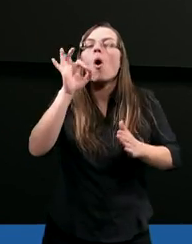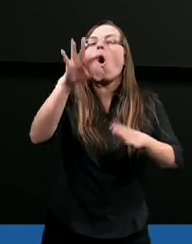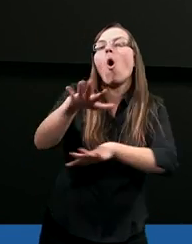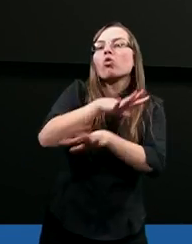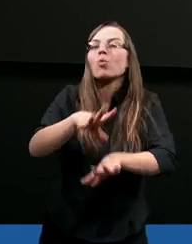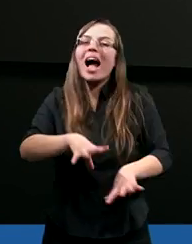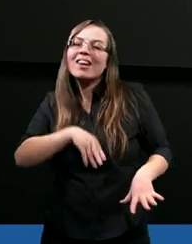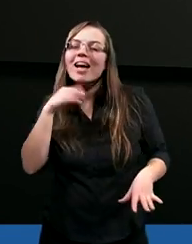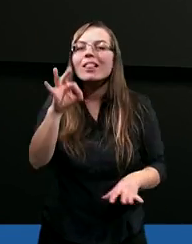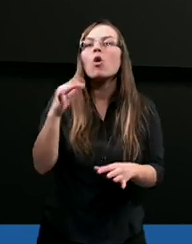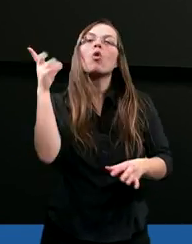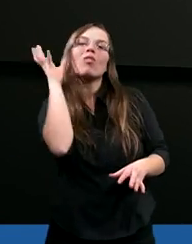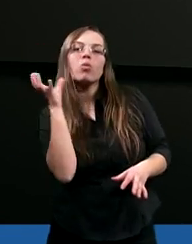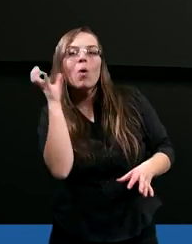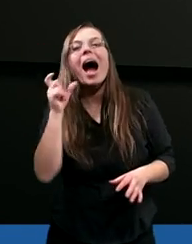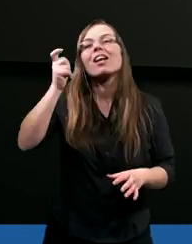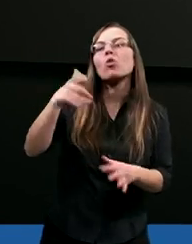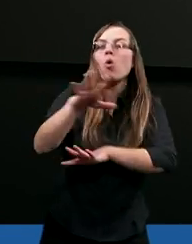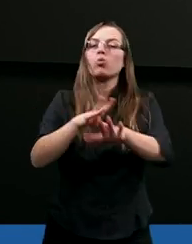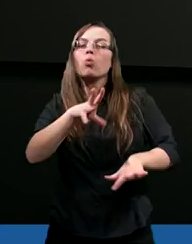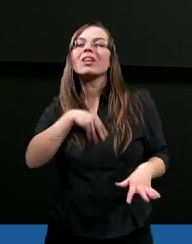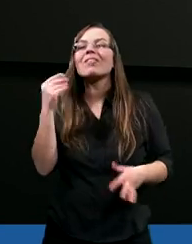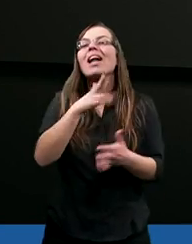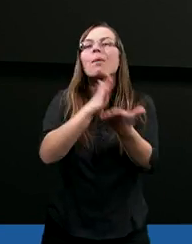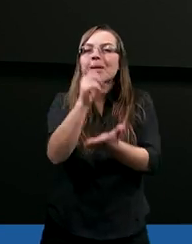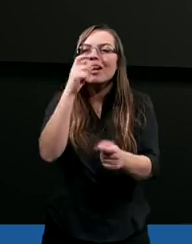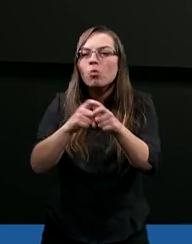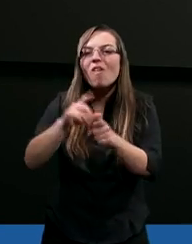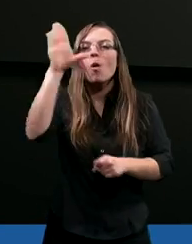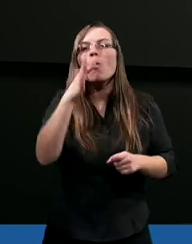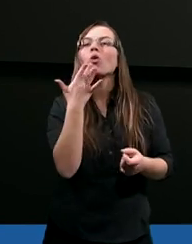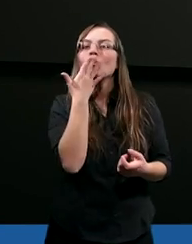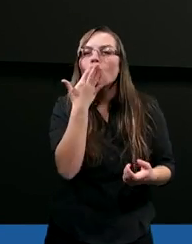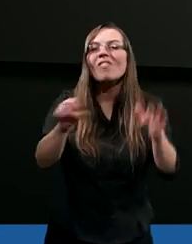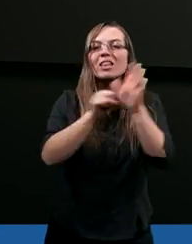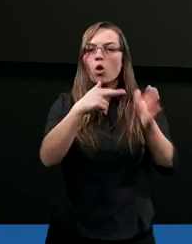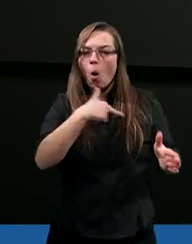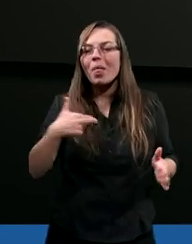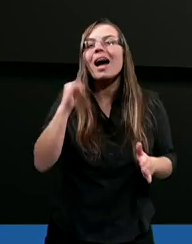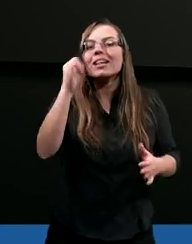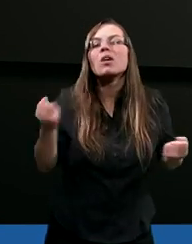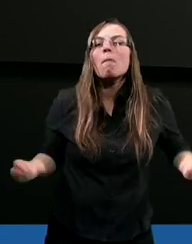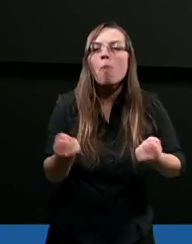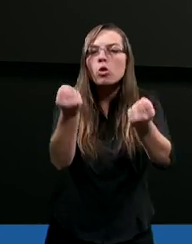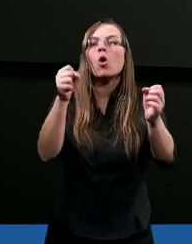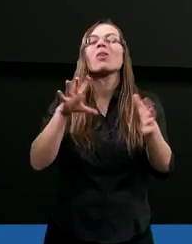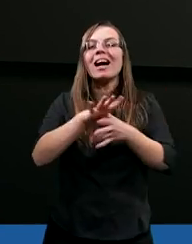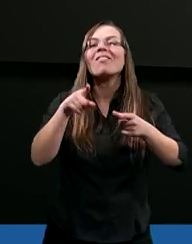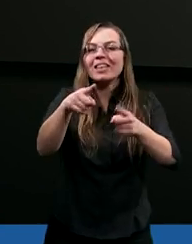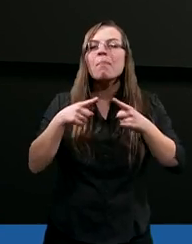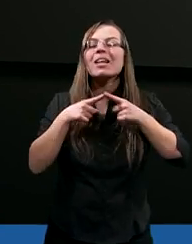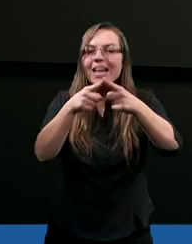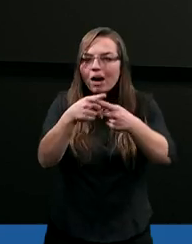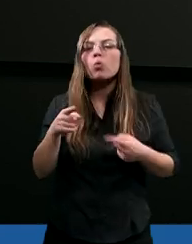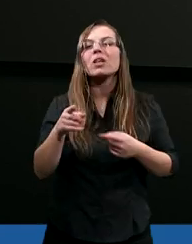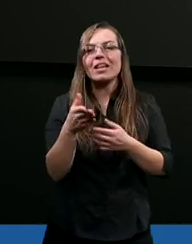Świętego, słuchać, Duch Święty przez Słowo Boże mówi i podążać w kierunku